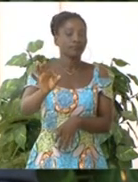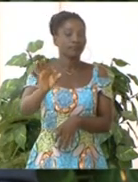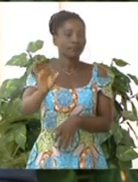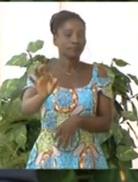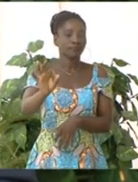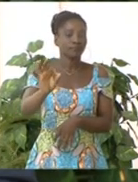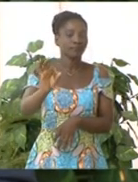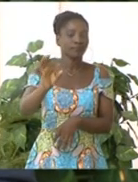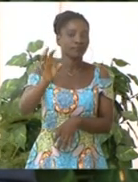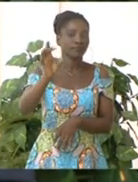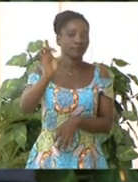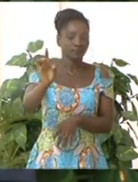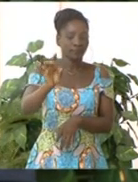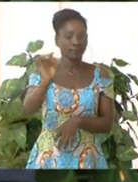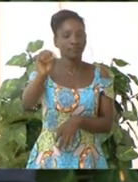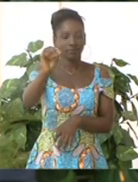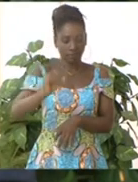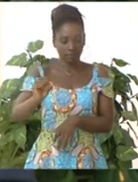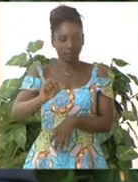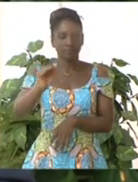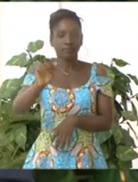affi n'guessan pascal